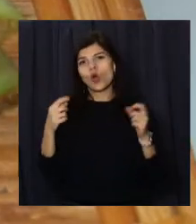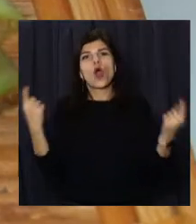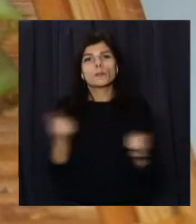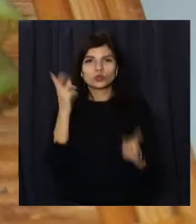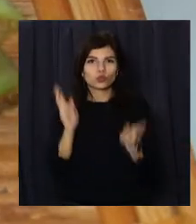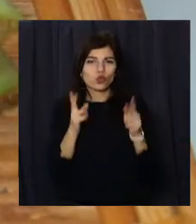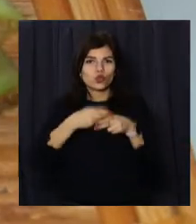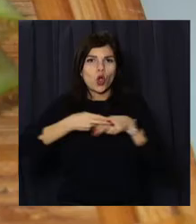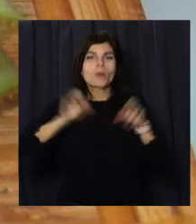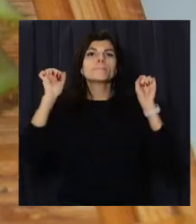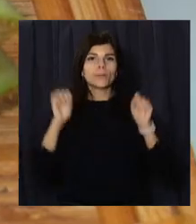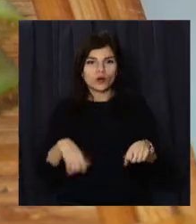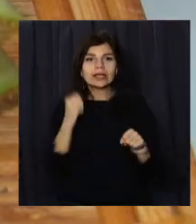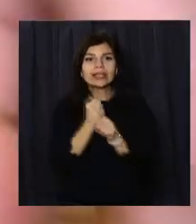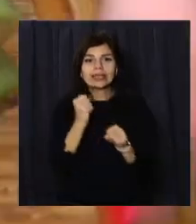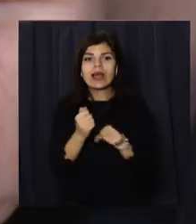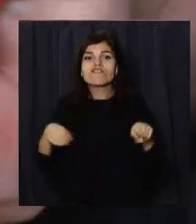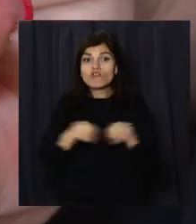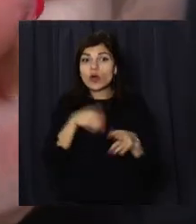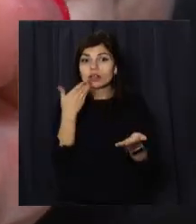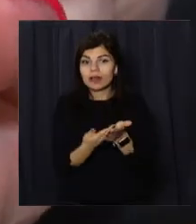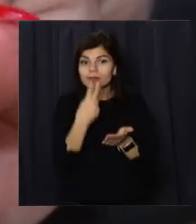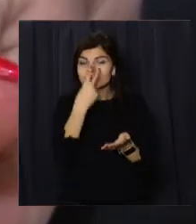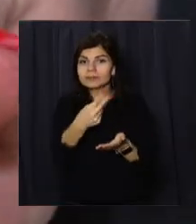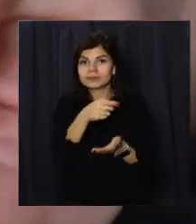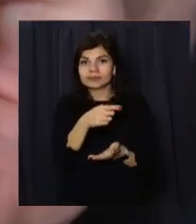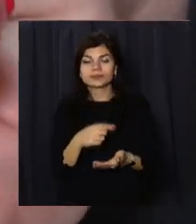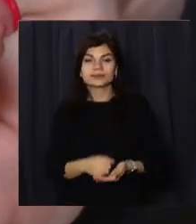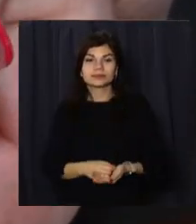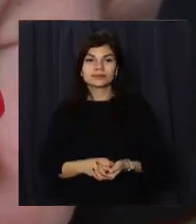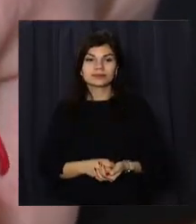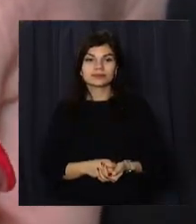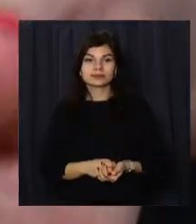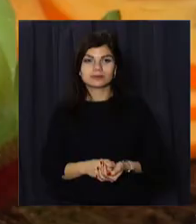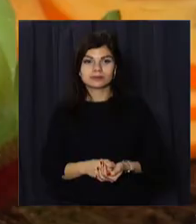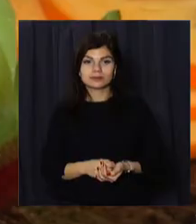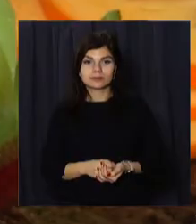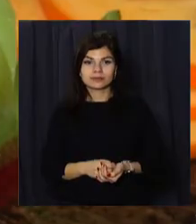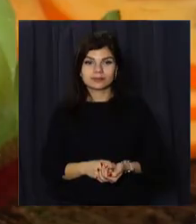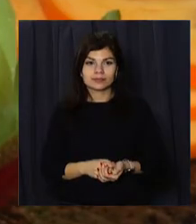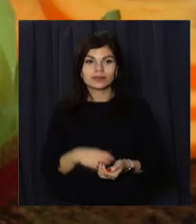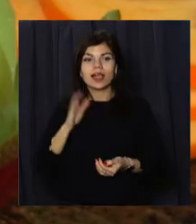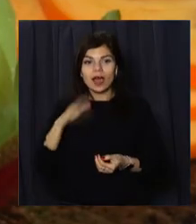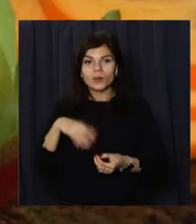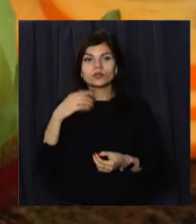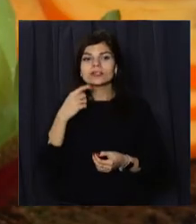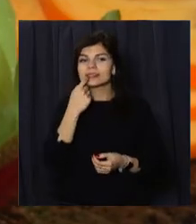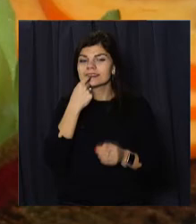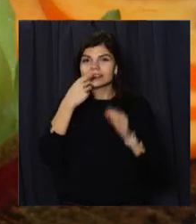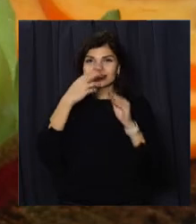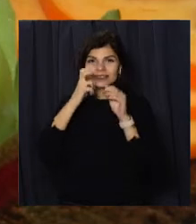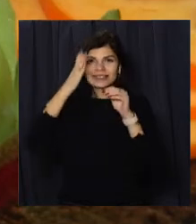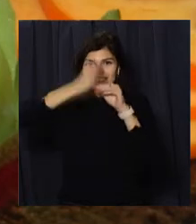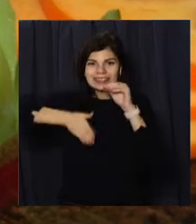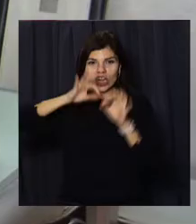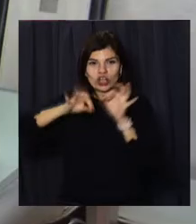Опісля на зубчиках підрізаємо шкірку та розкриваємо пелюстки. З іншою половиною ківі робимо так само. Квітка лотоса готова.